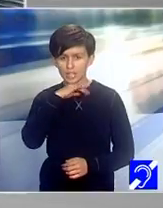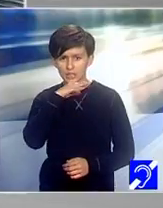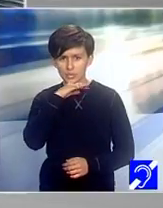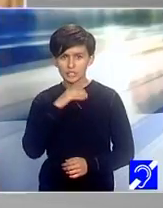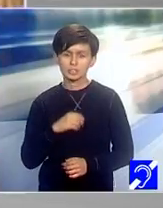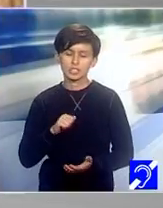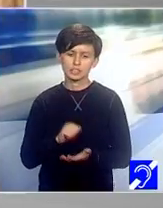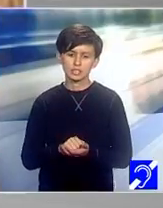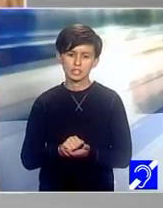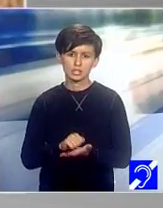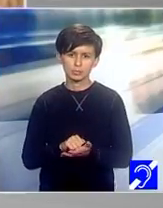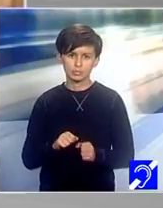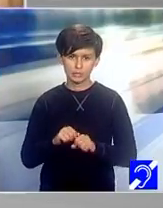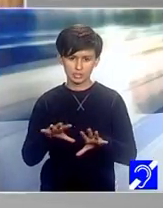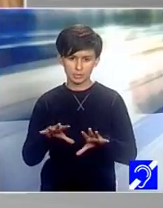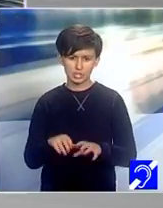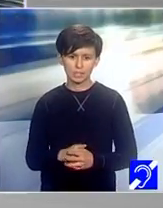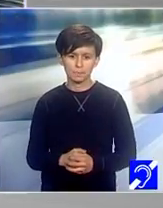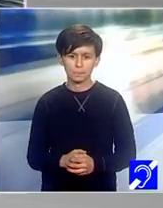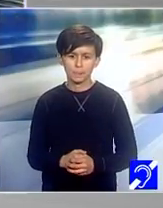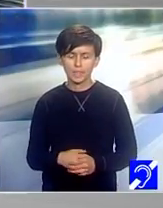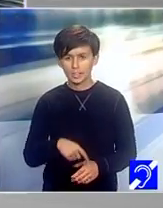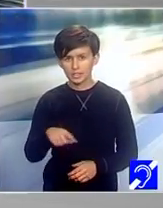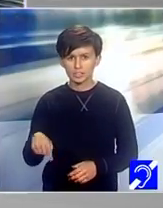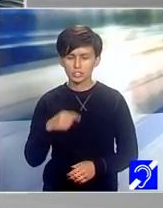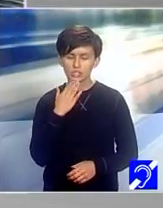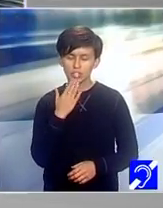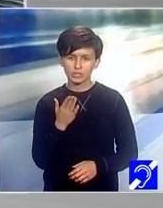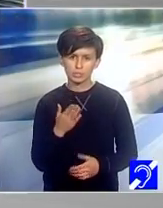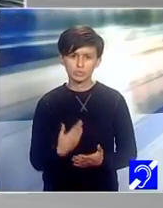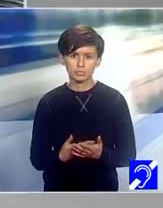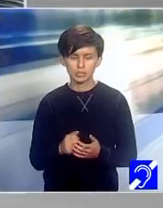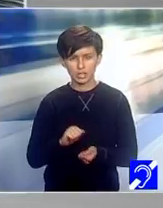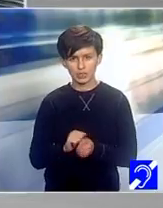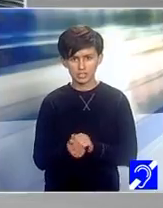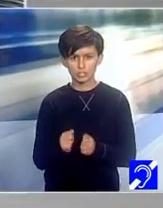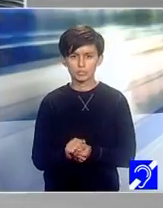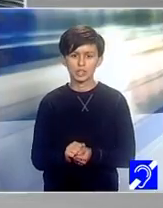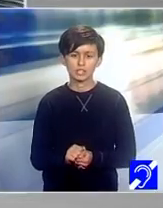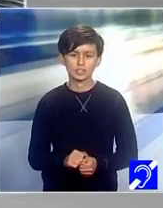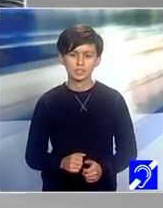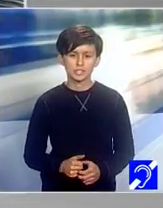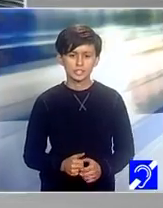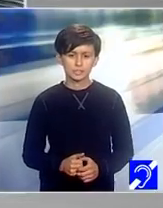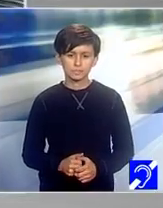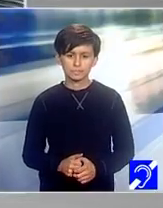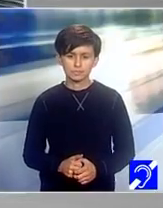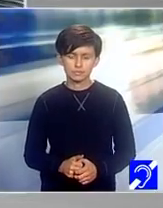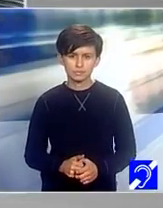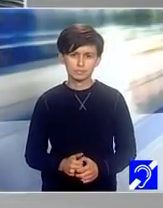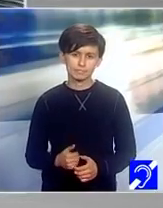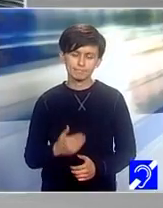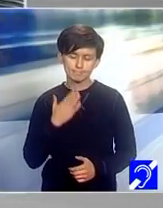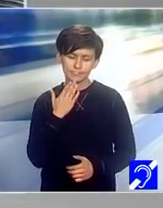de mass media, toată lumea a fost alături de noi. Și noi vă mulțumim că v-ați bătut în această luptă, jos pălăria,